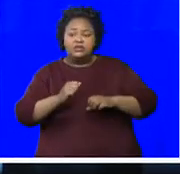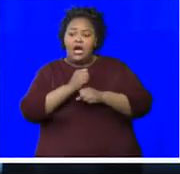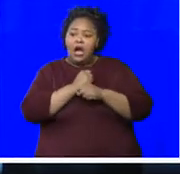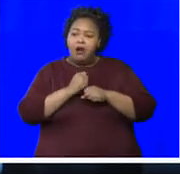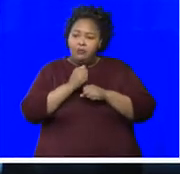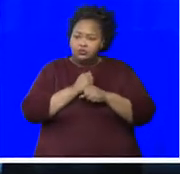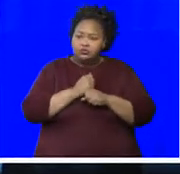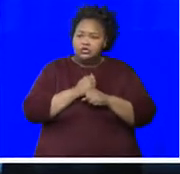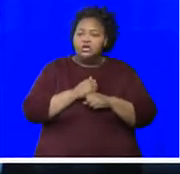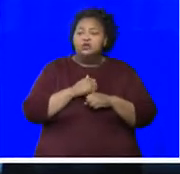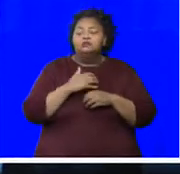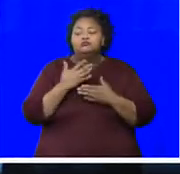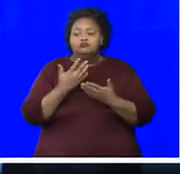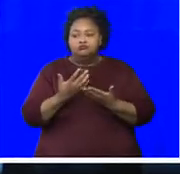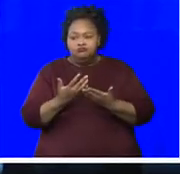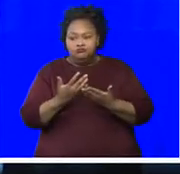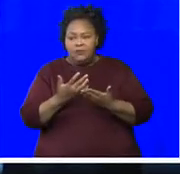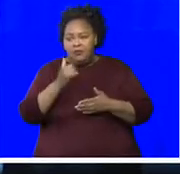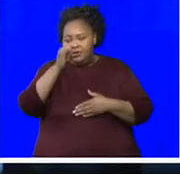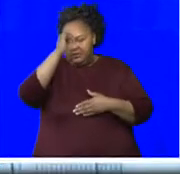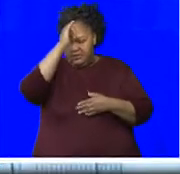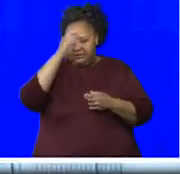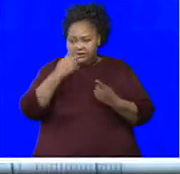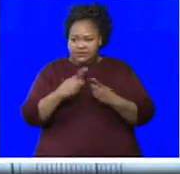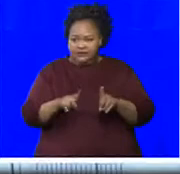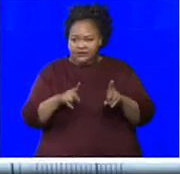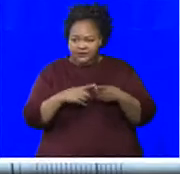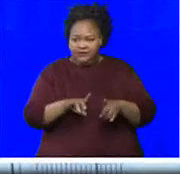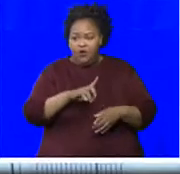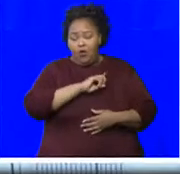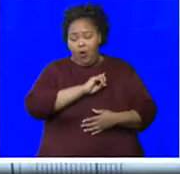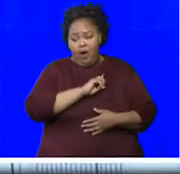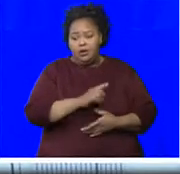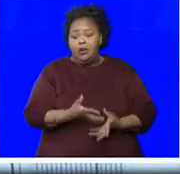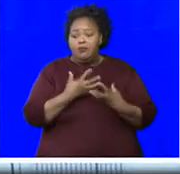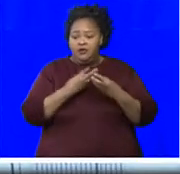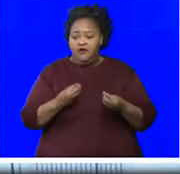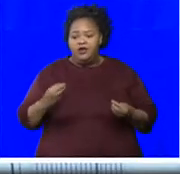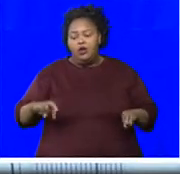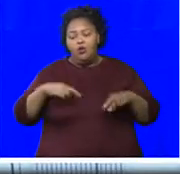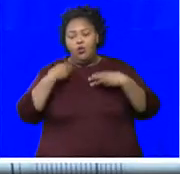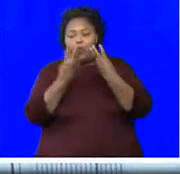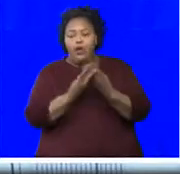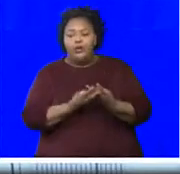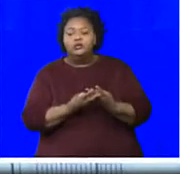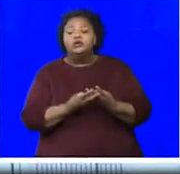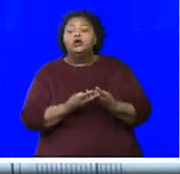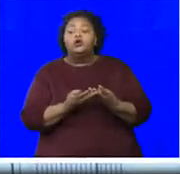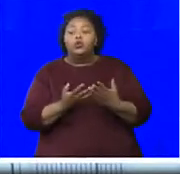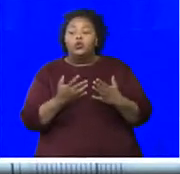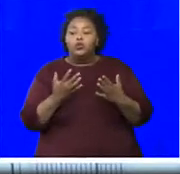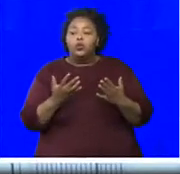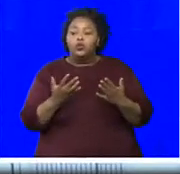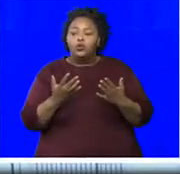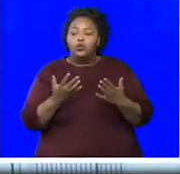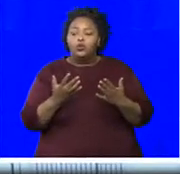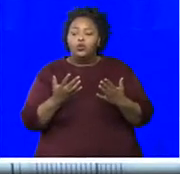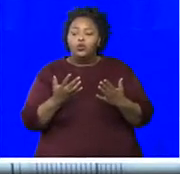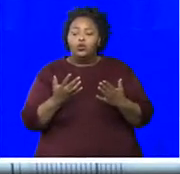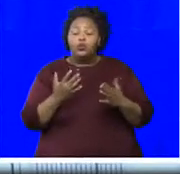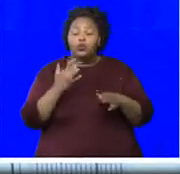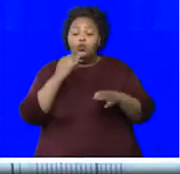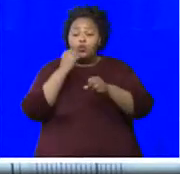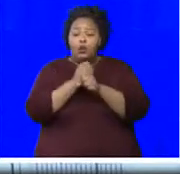abavulela emathuba emsebenzi emaveni emhlaba kunama weights usho amagama le lokufundza kulapha